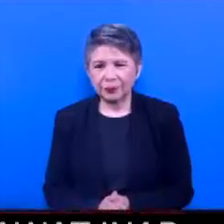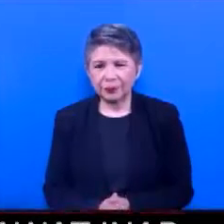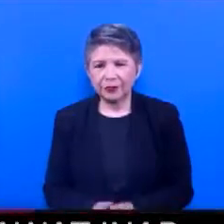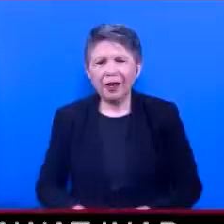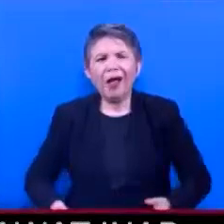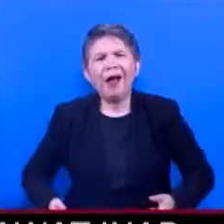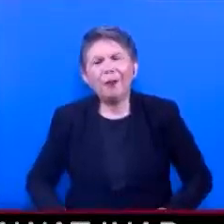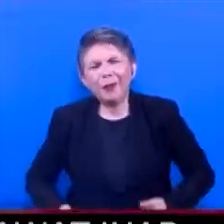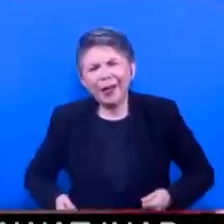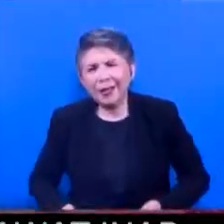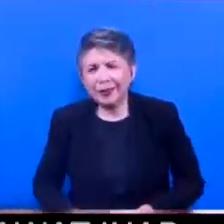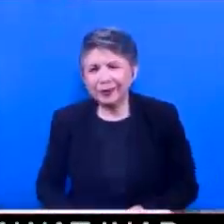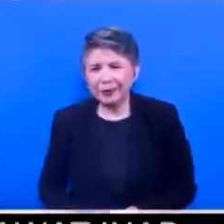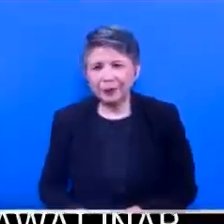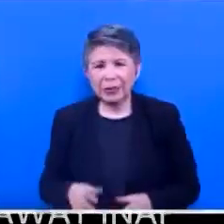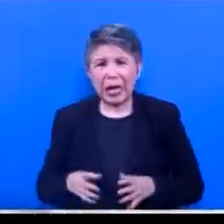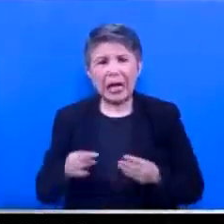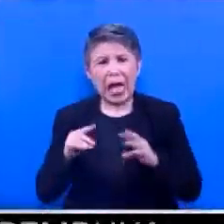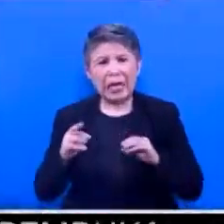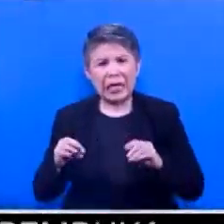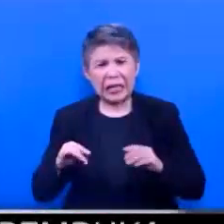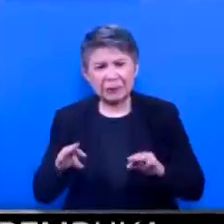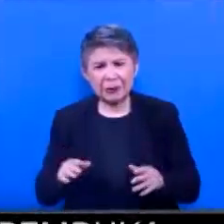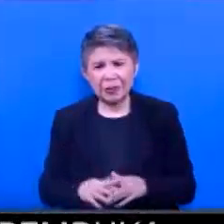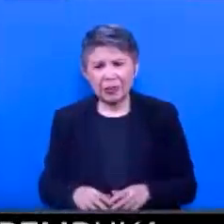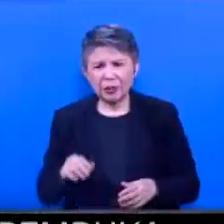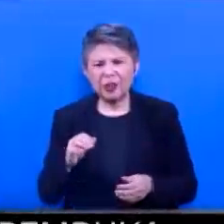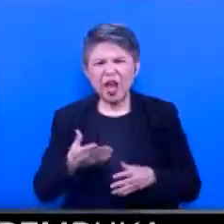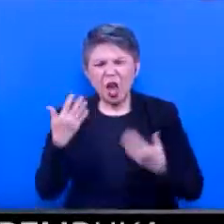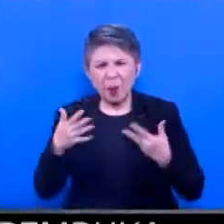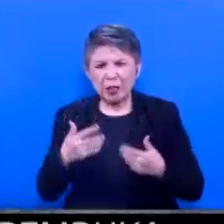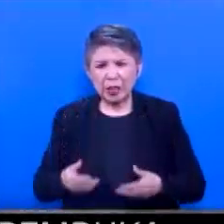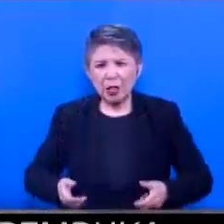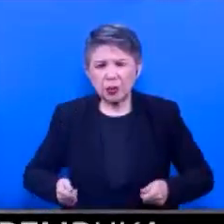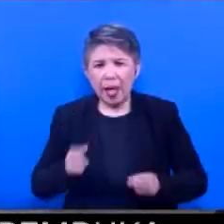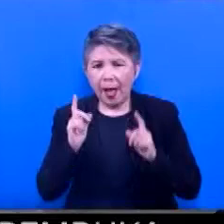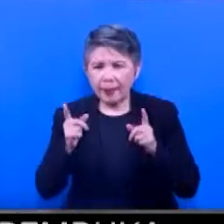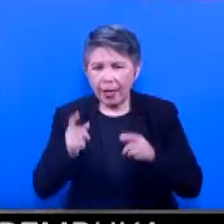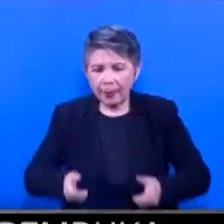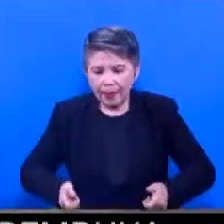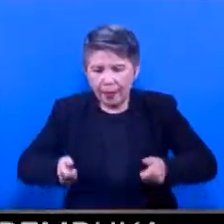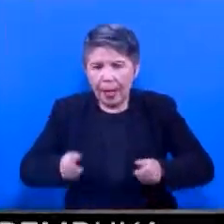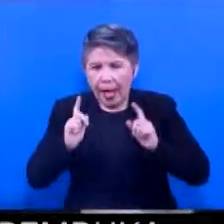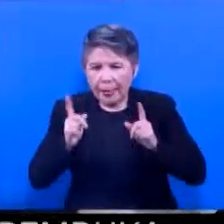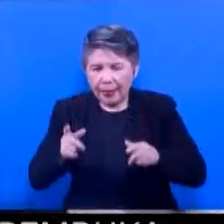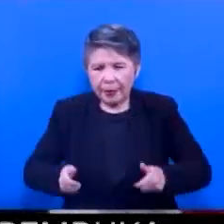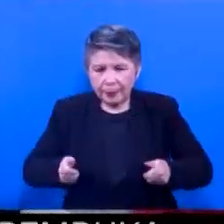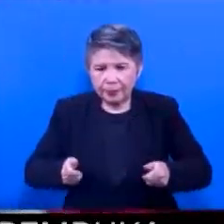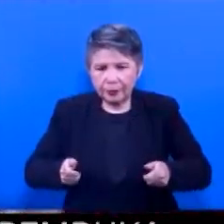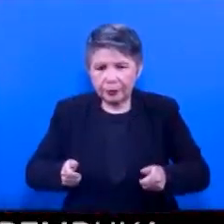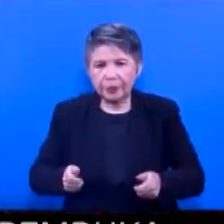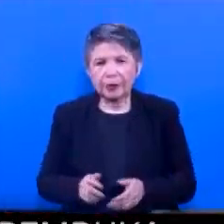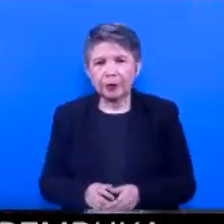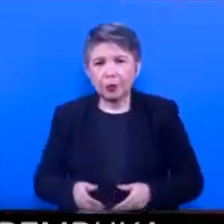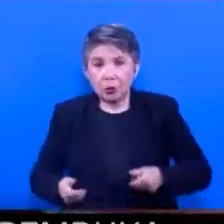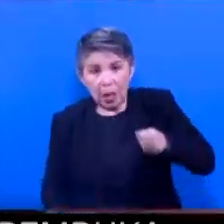Selain berat, tahu yang masih bercampur air di dalam cetakan juga masih panas. Jadi harus berhati-hati saat mengangkatnya. Karena jika tidak